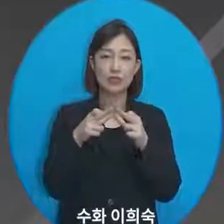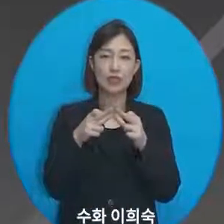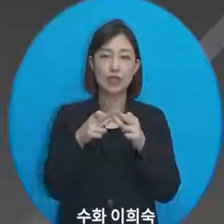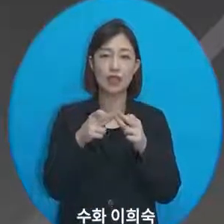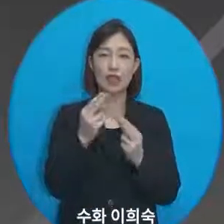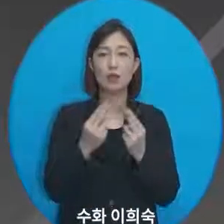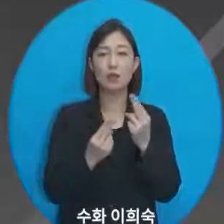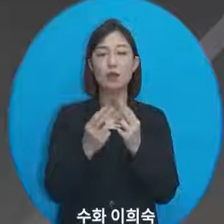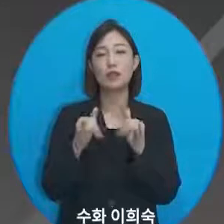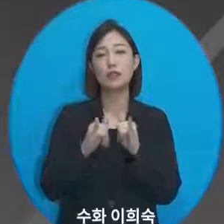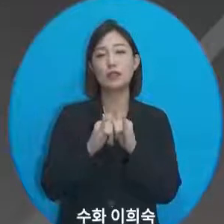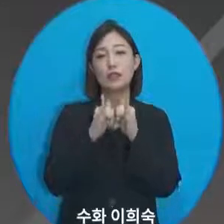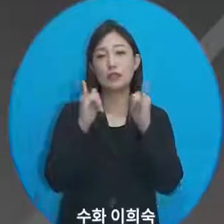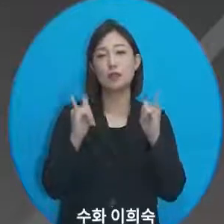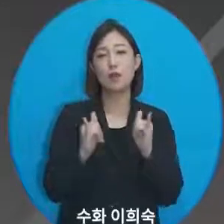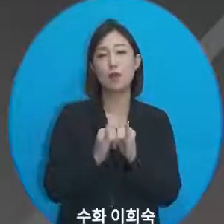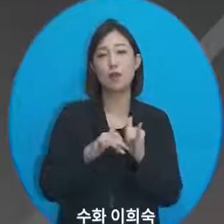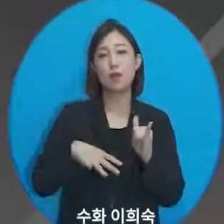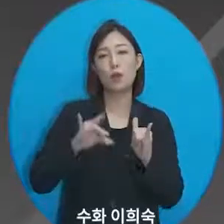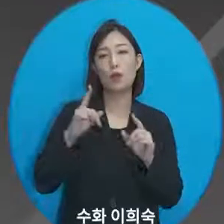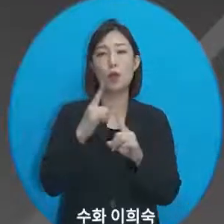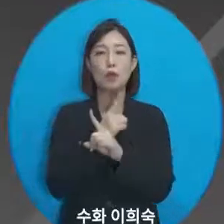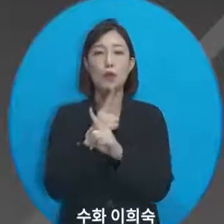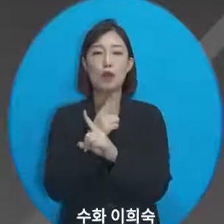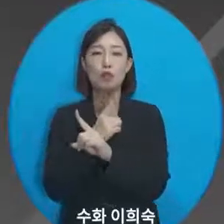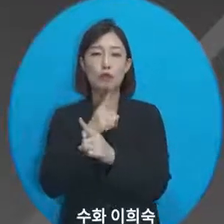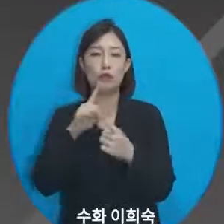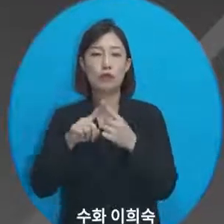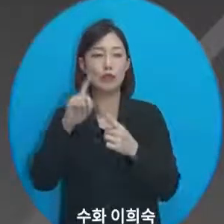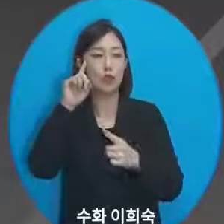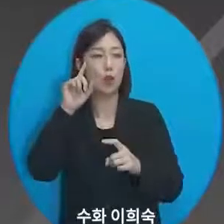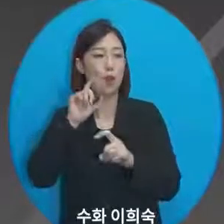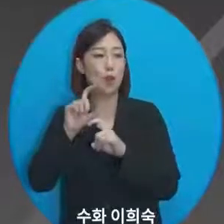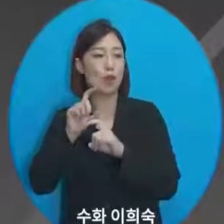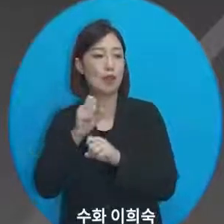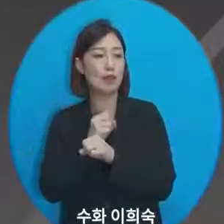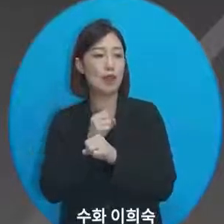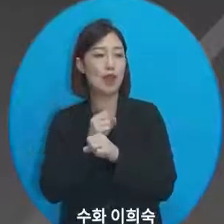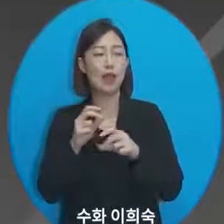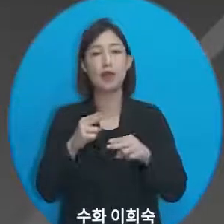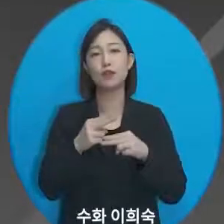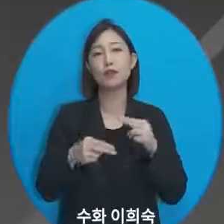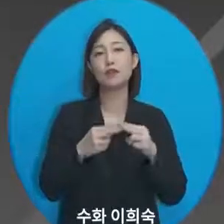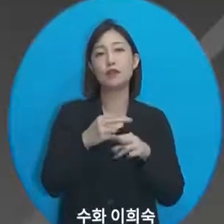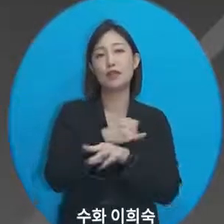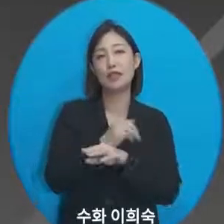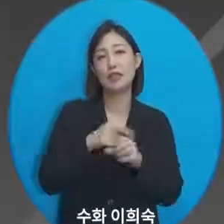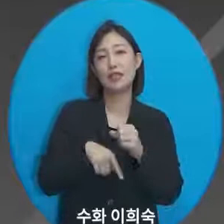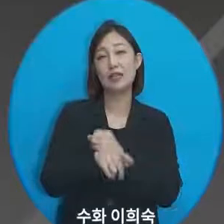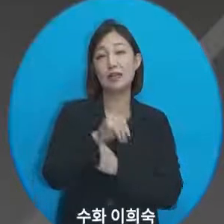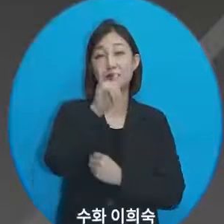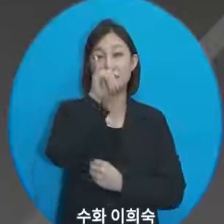만들어내는 디자이너들이 유니버셜 디자인이라고 말씀드릴 수가 있겠습니다.